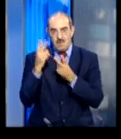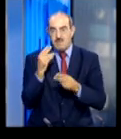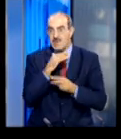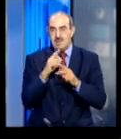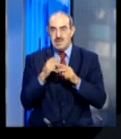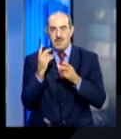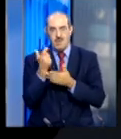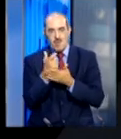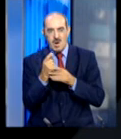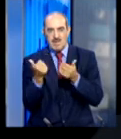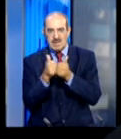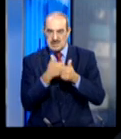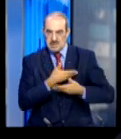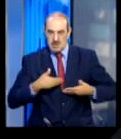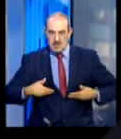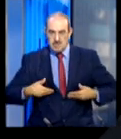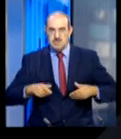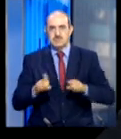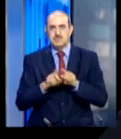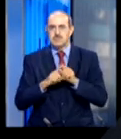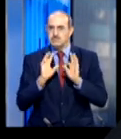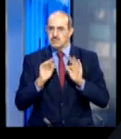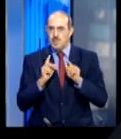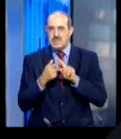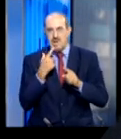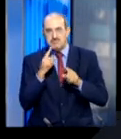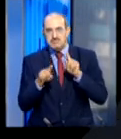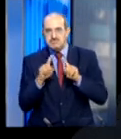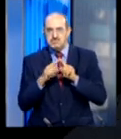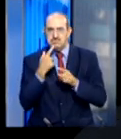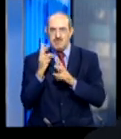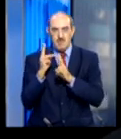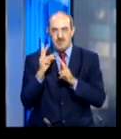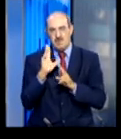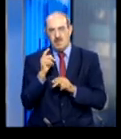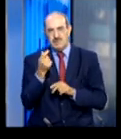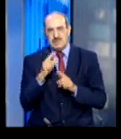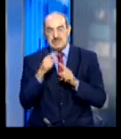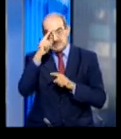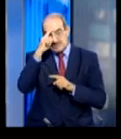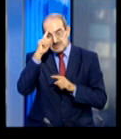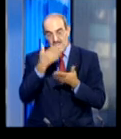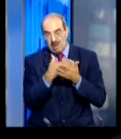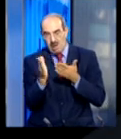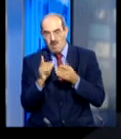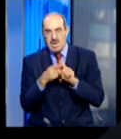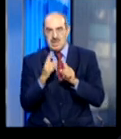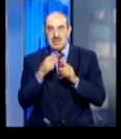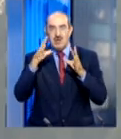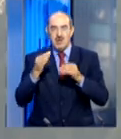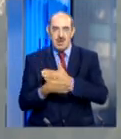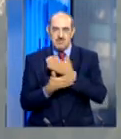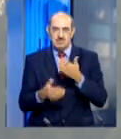جوندارم اثان تسيرات شخصين اثان زمرنا راه ابارامون اثان تشاولات عاود تختير ان شاء الله ديسات ربي يرحمه وان شاء الله غادي يهضر ربي ان شاء